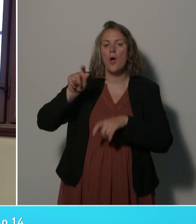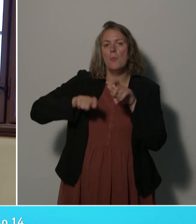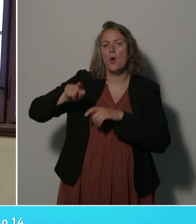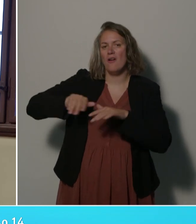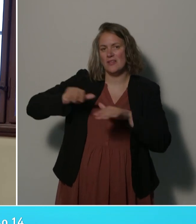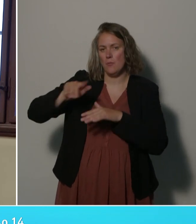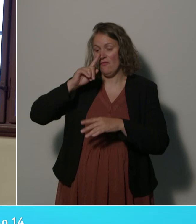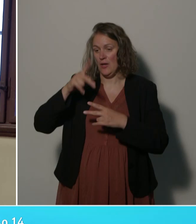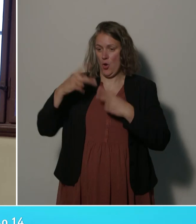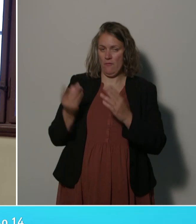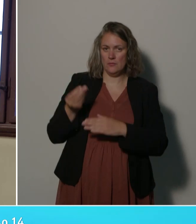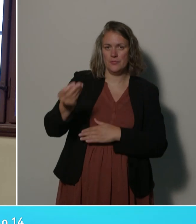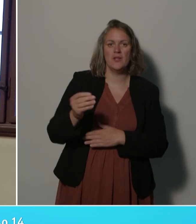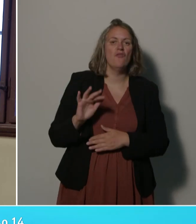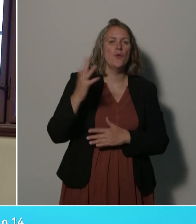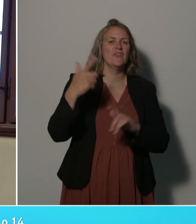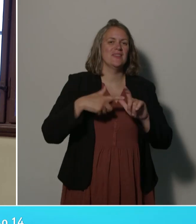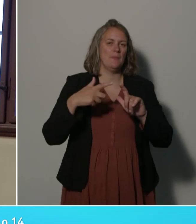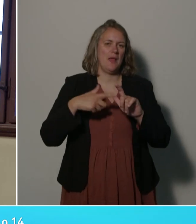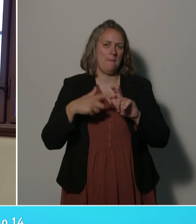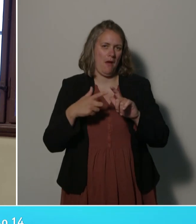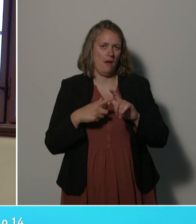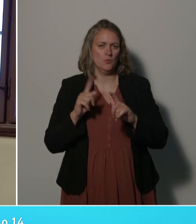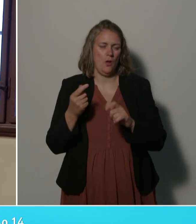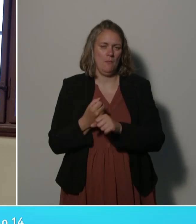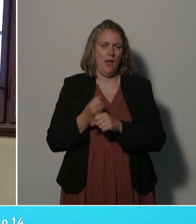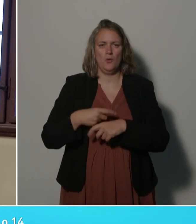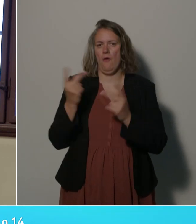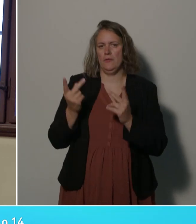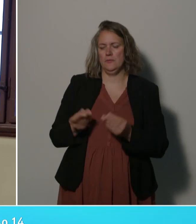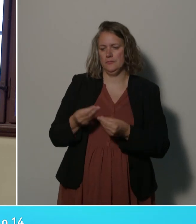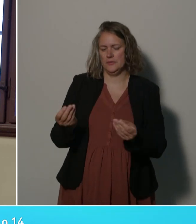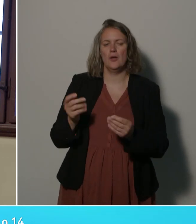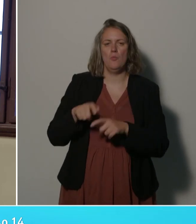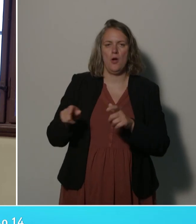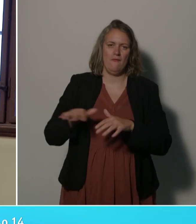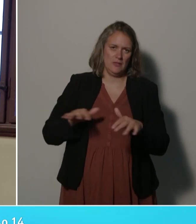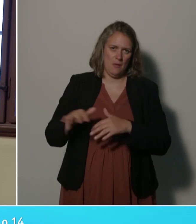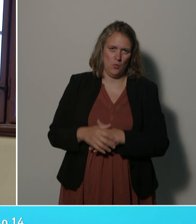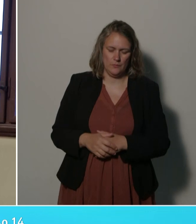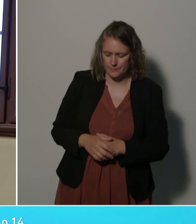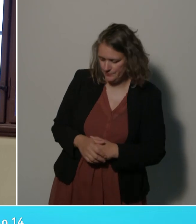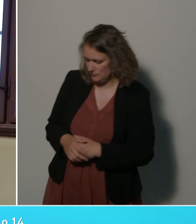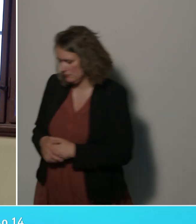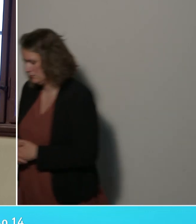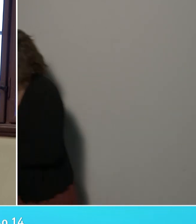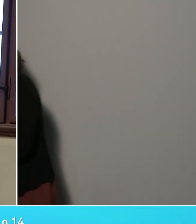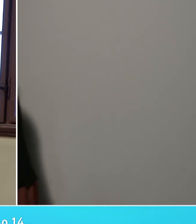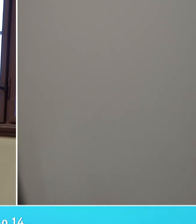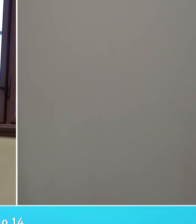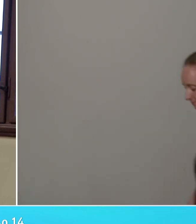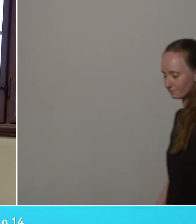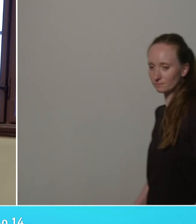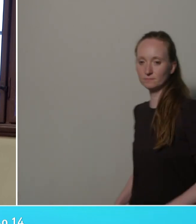Rahmen der Offenlage am 5. September geben. Zuletzt noch ein Hinweis zu